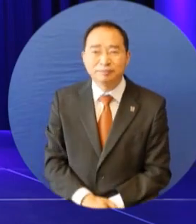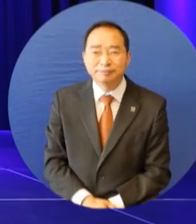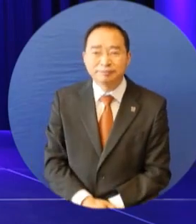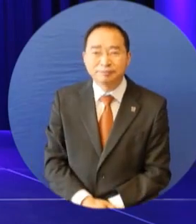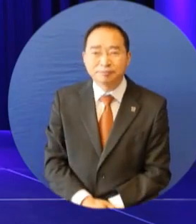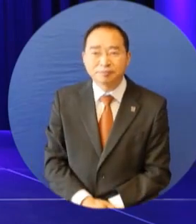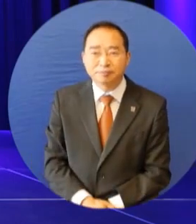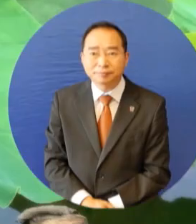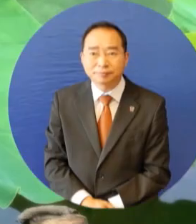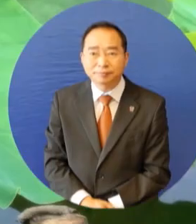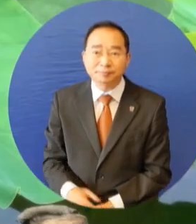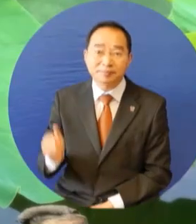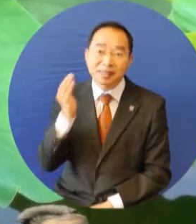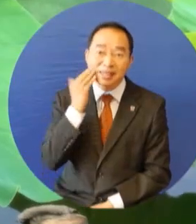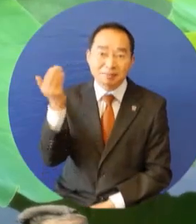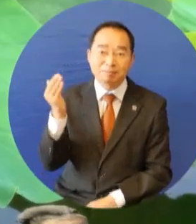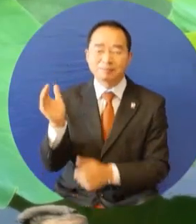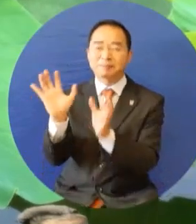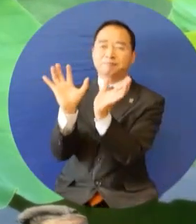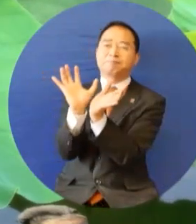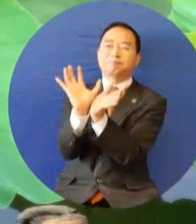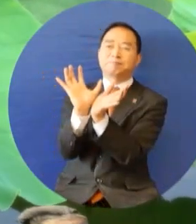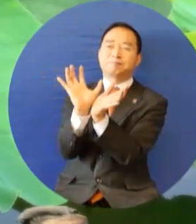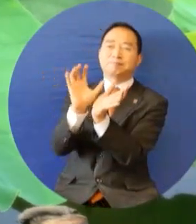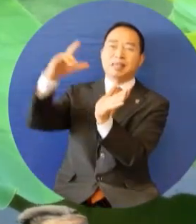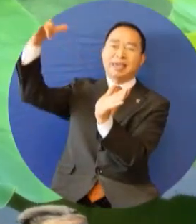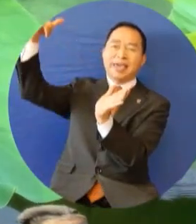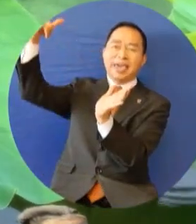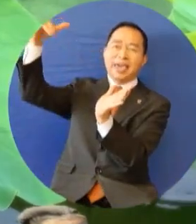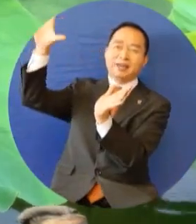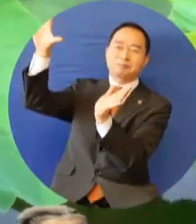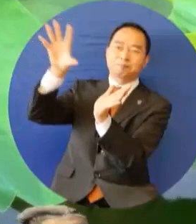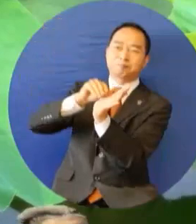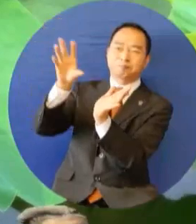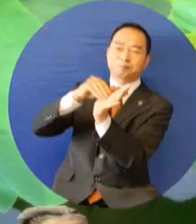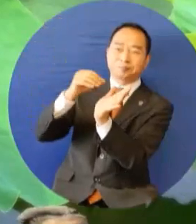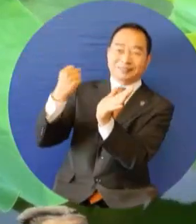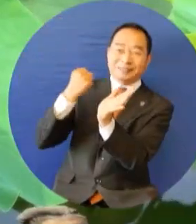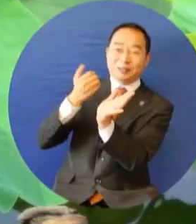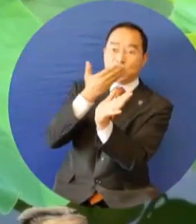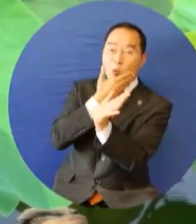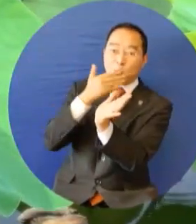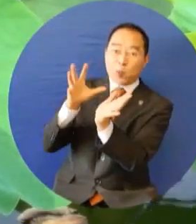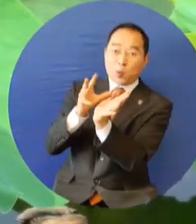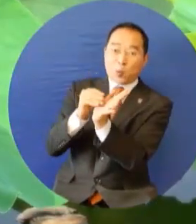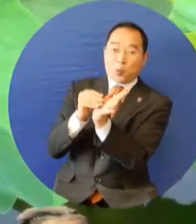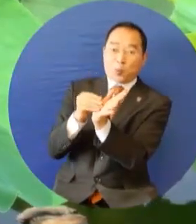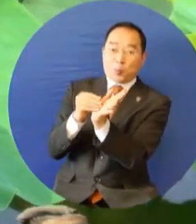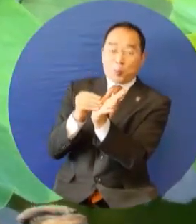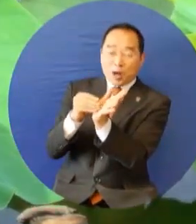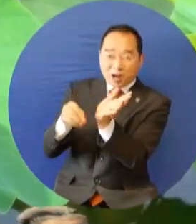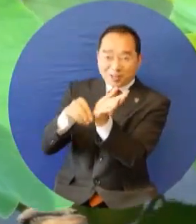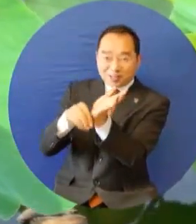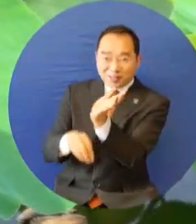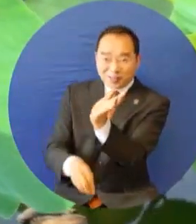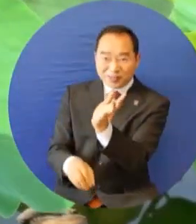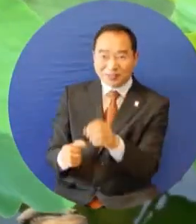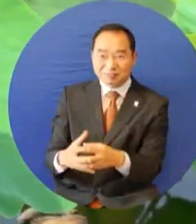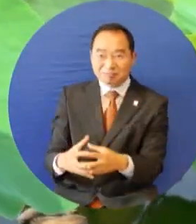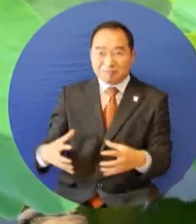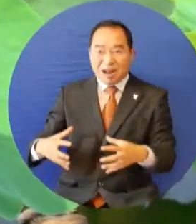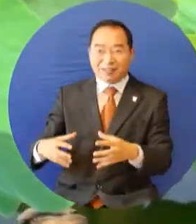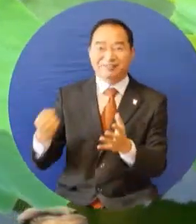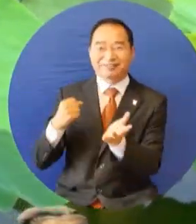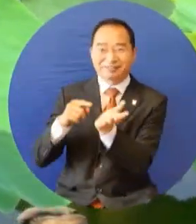수족과 같은 도구다. 이게 잎이 광합성을 해서 뿌리로 영양소를 끊임없이 모아주고